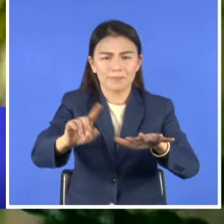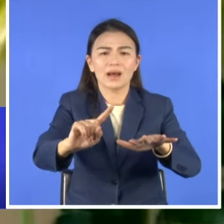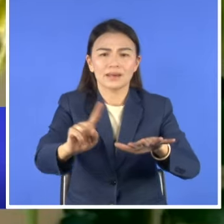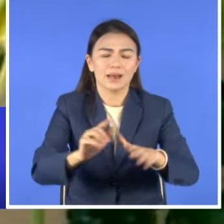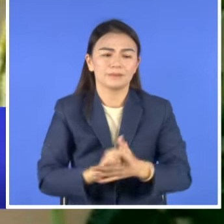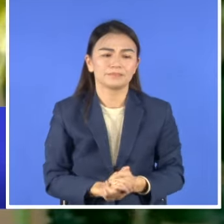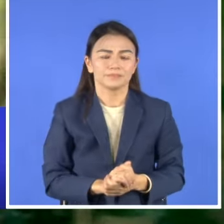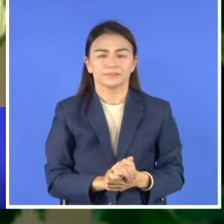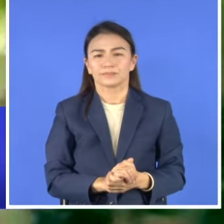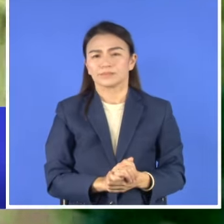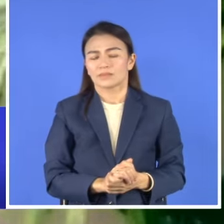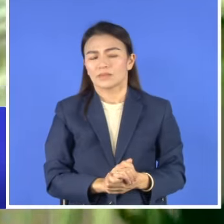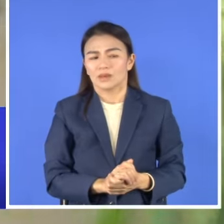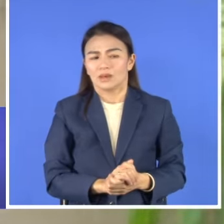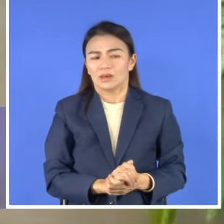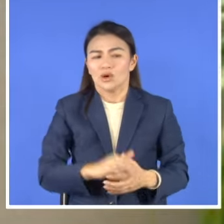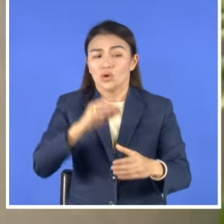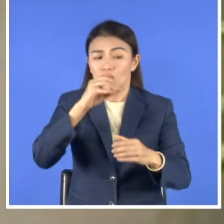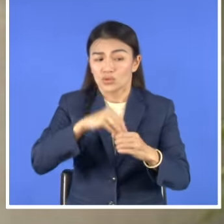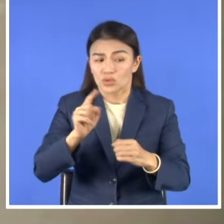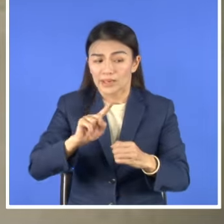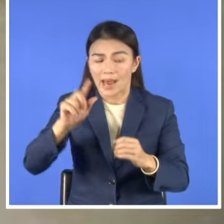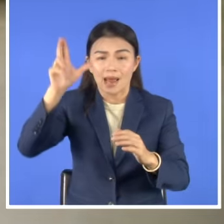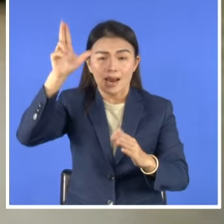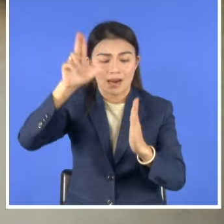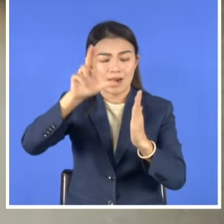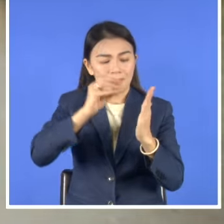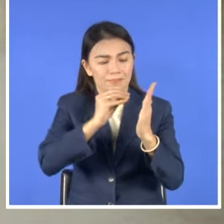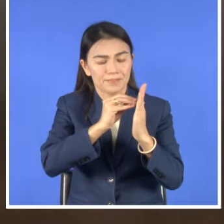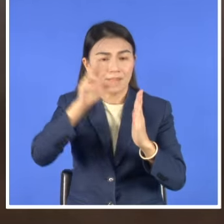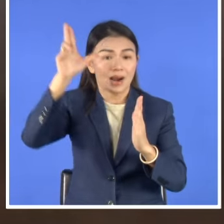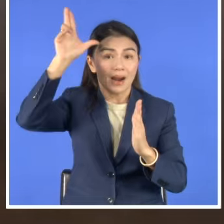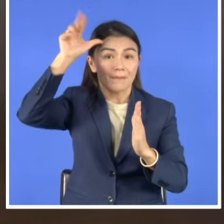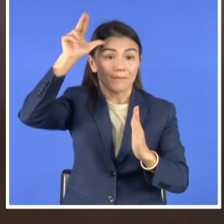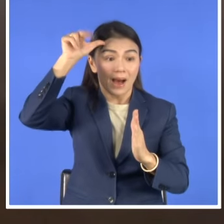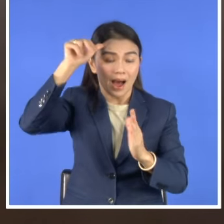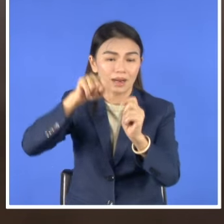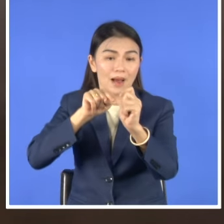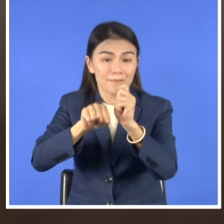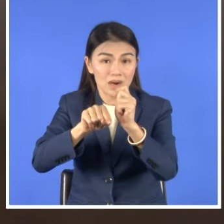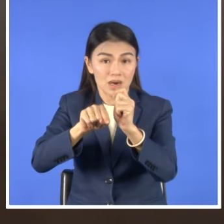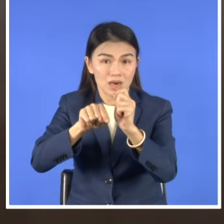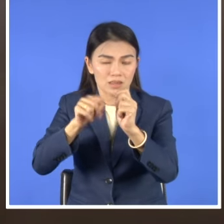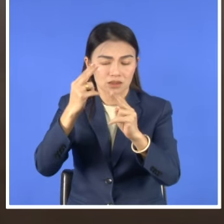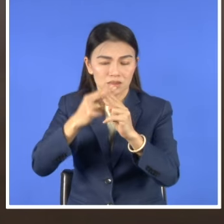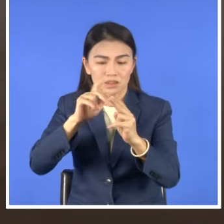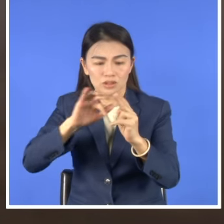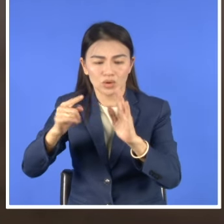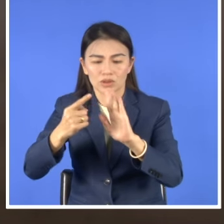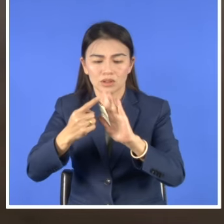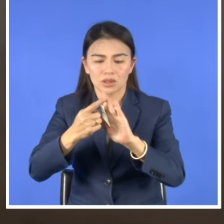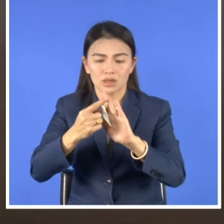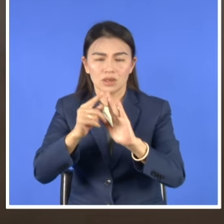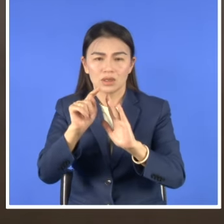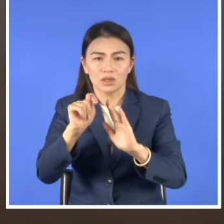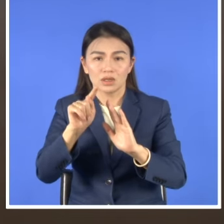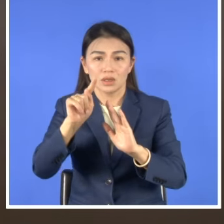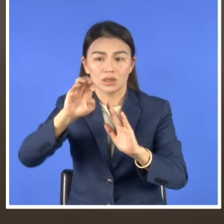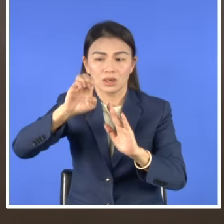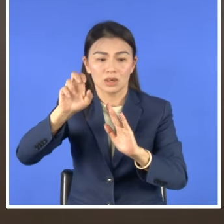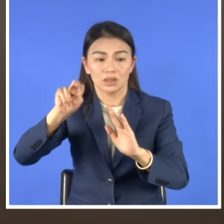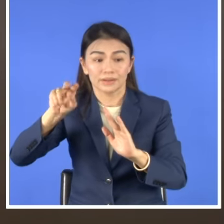อยู่ที่ตำบลเถินบุรีอำเภอเถินจังหวัดลำปางนะขยับไปนิดนึงนะครับหลังจากที่แม่น้ำวังที่หนุนเอ่อท่วมเข้าทุ่งนาเข้า